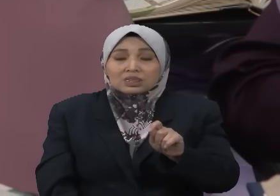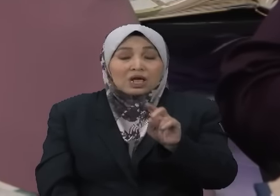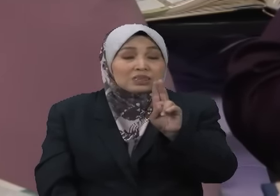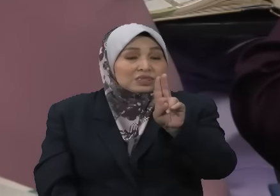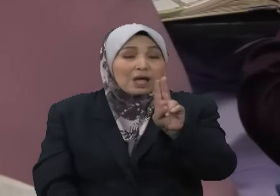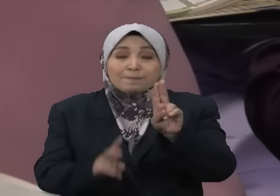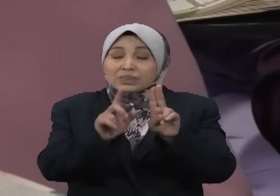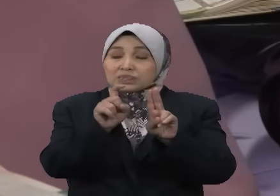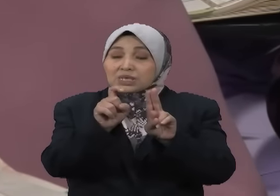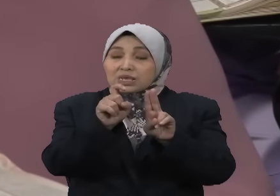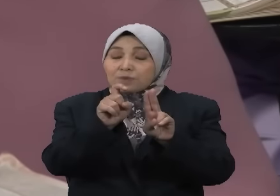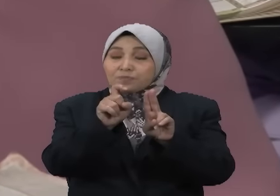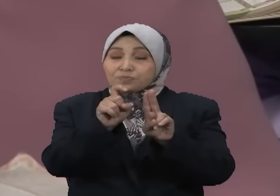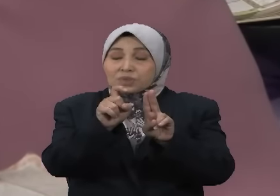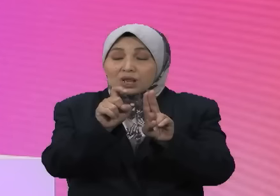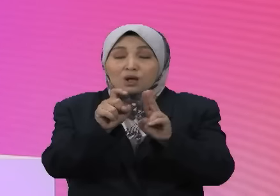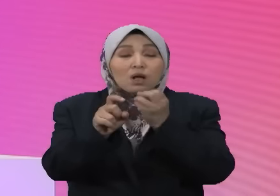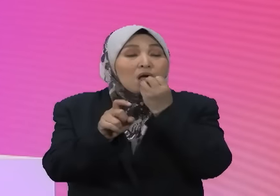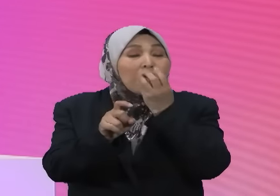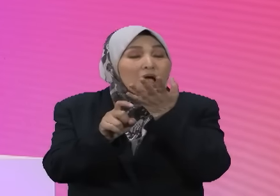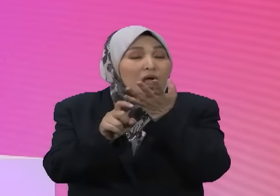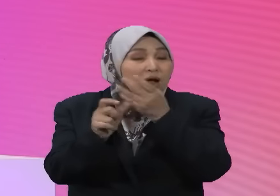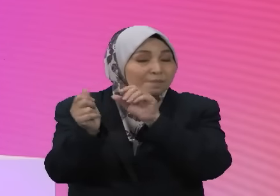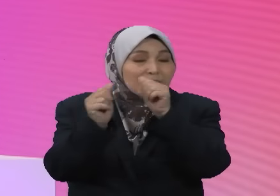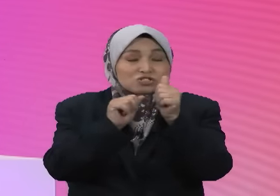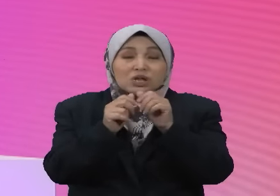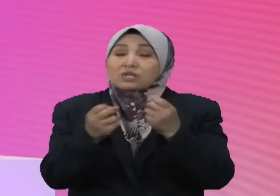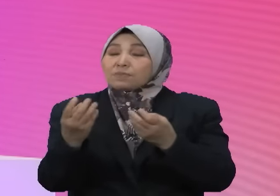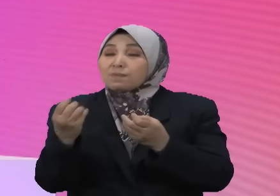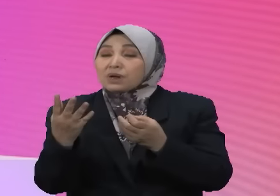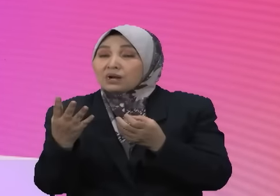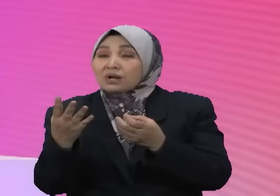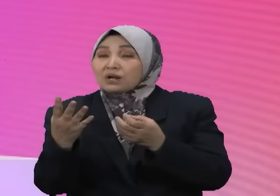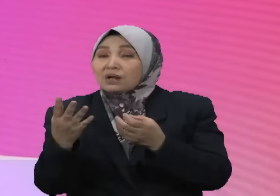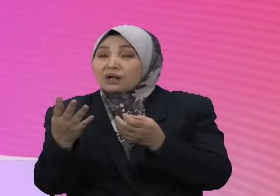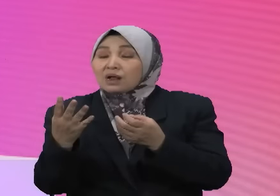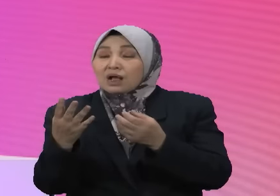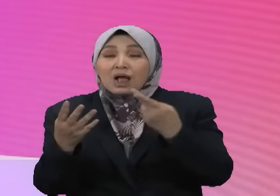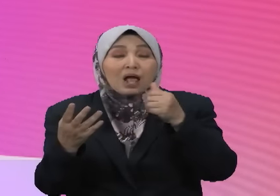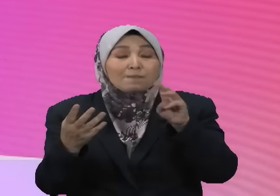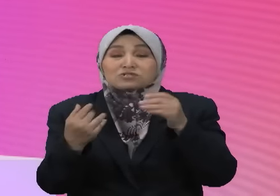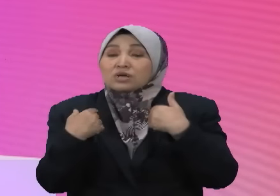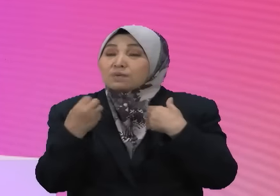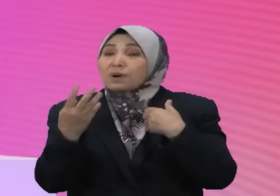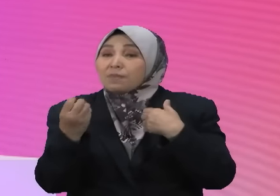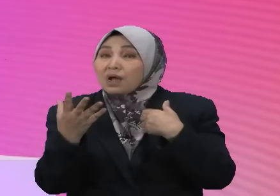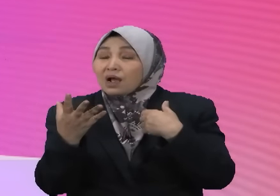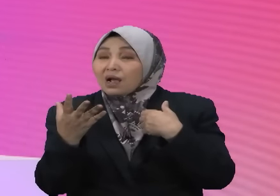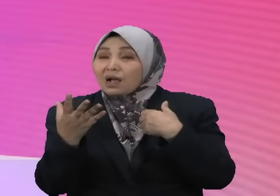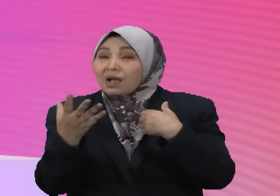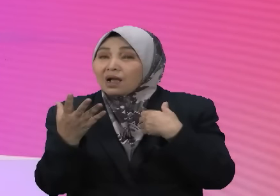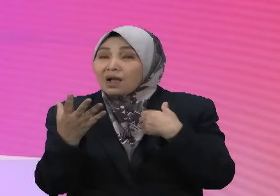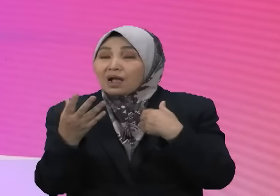mati ta huruf yang Hamas huruf Hamas ada berapa huruf Hamas ada berapa